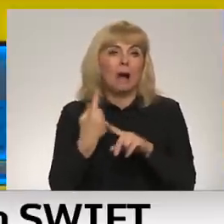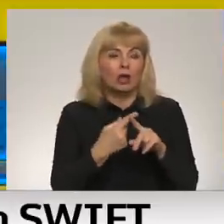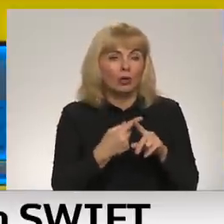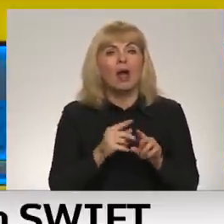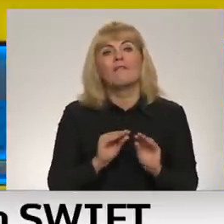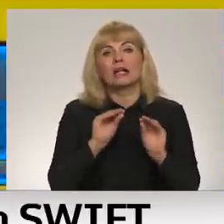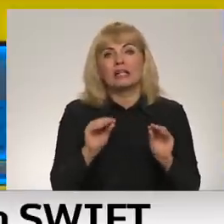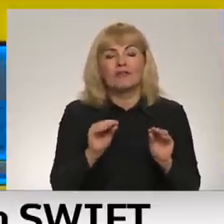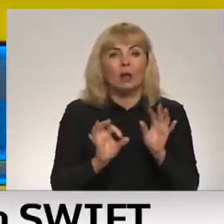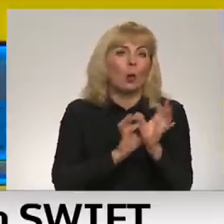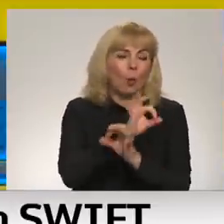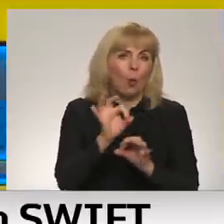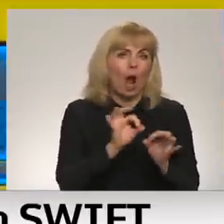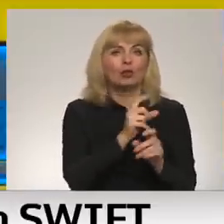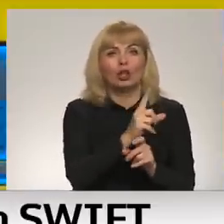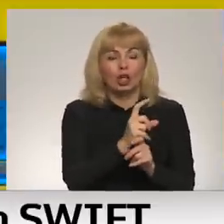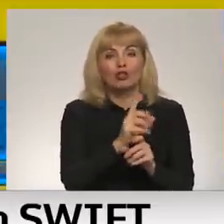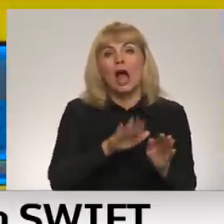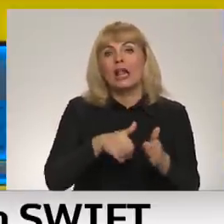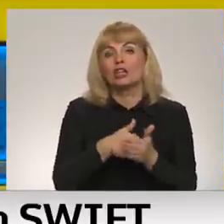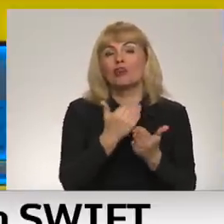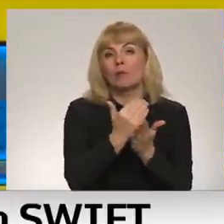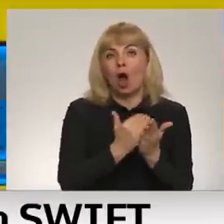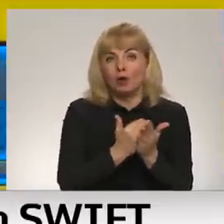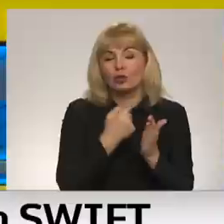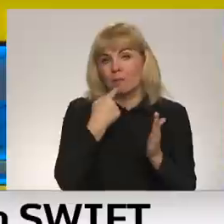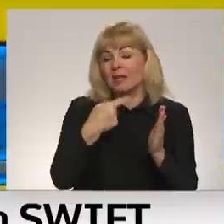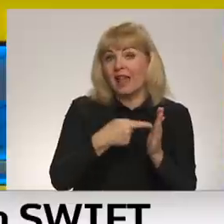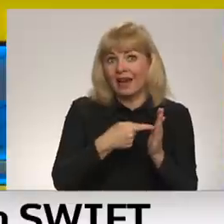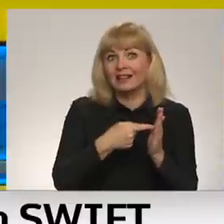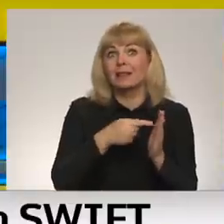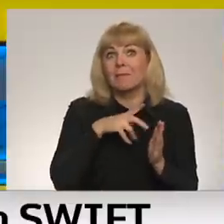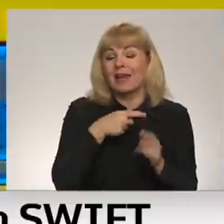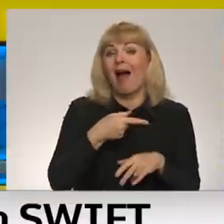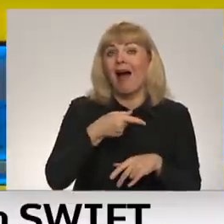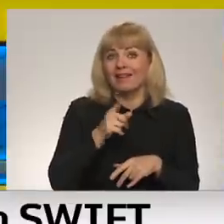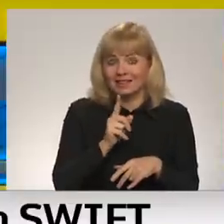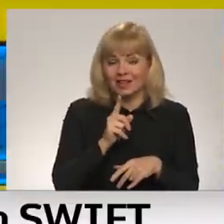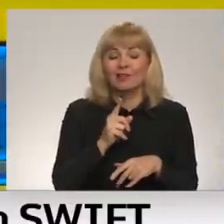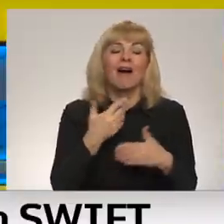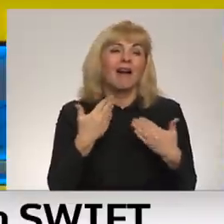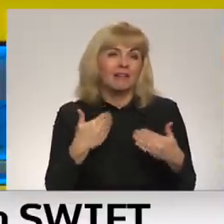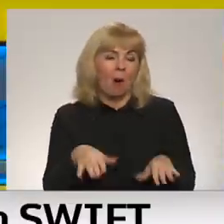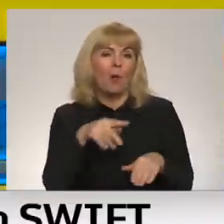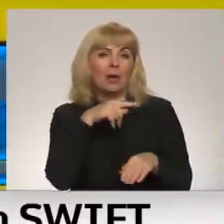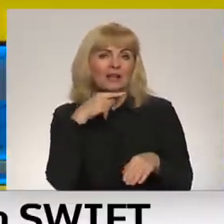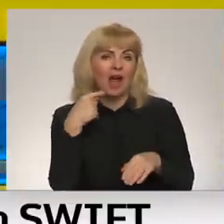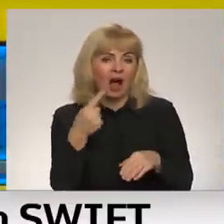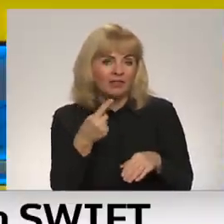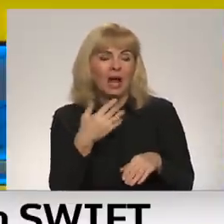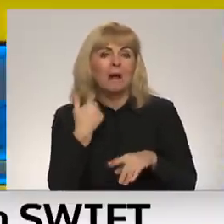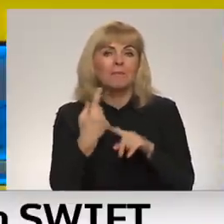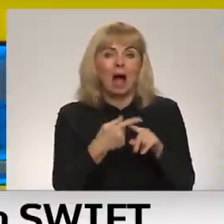kodoli ieroģis, kas līdz šim bija konstitūcijā bija tāda atrunka aizliegts. Un līdz ar to mēs redzam, ka Krievija praktiski